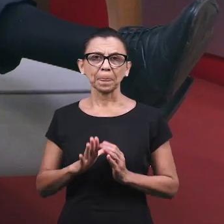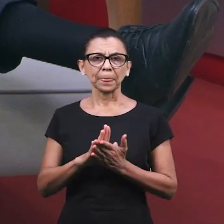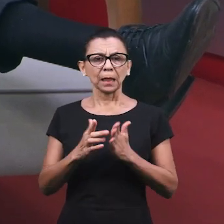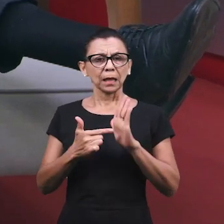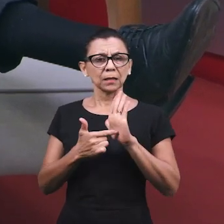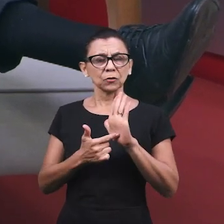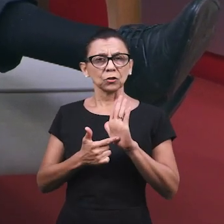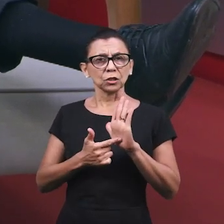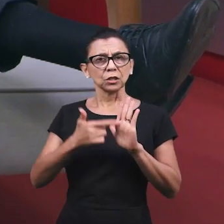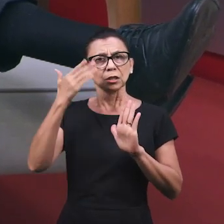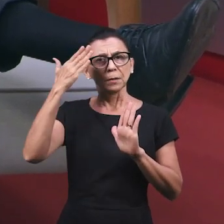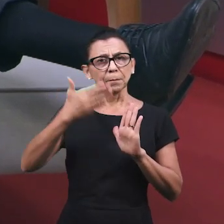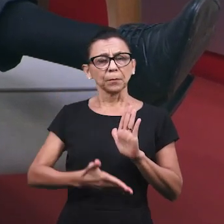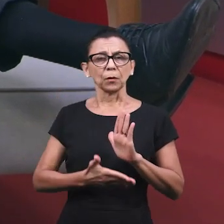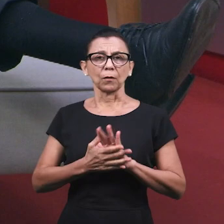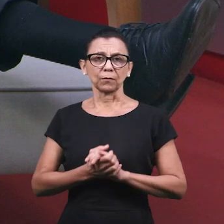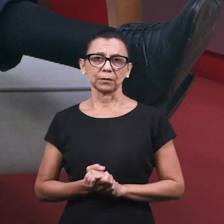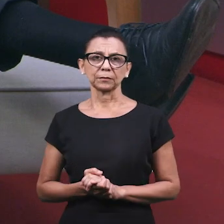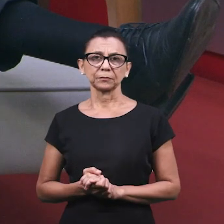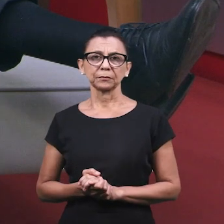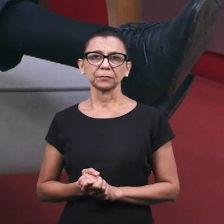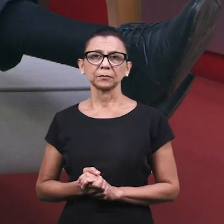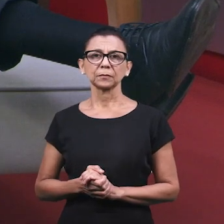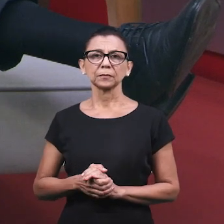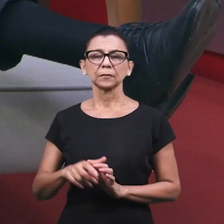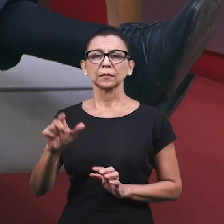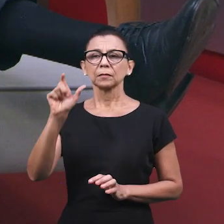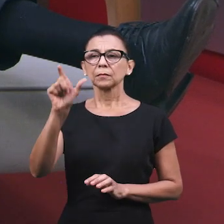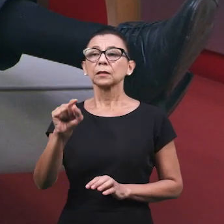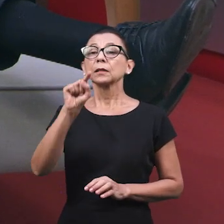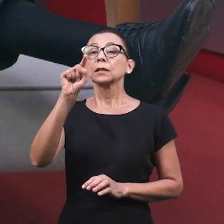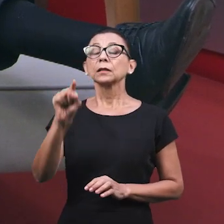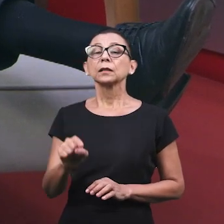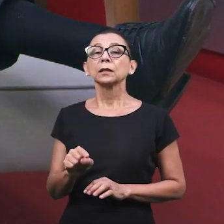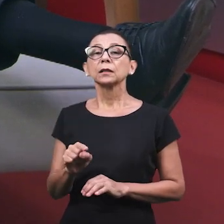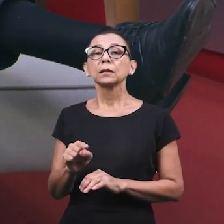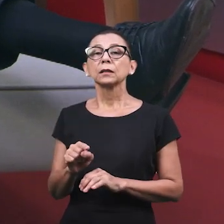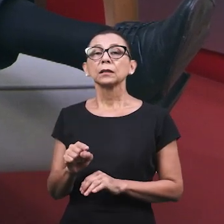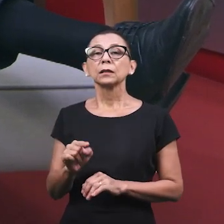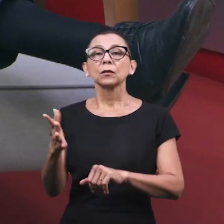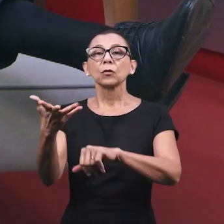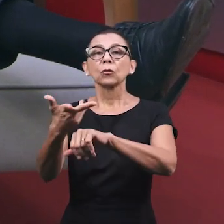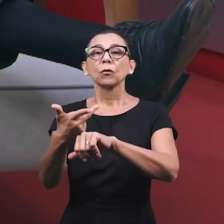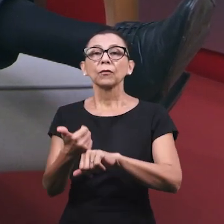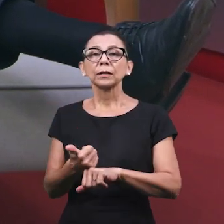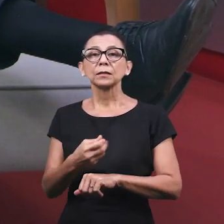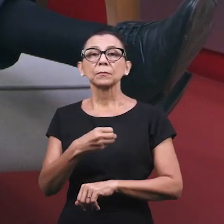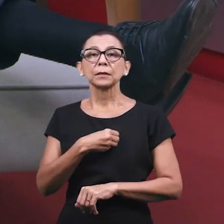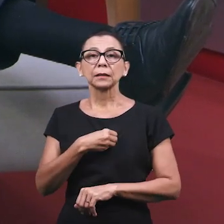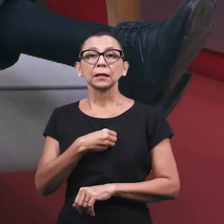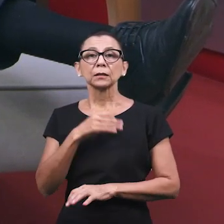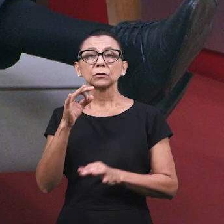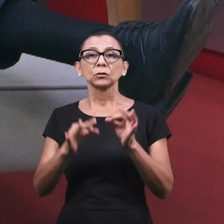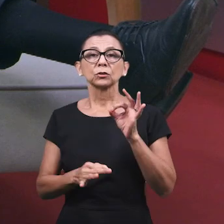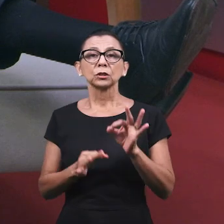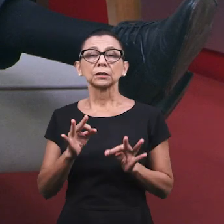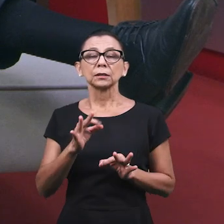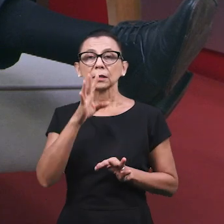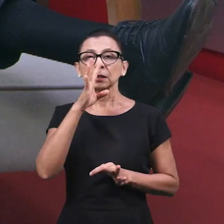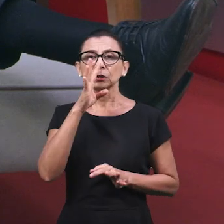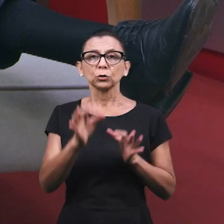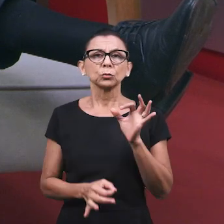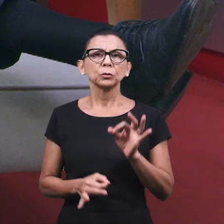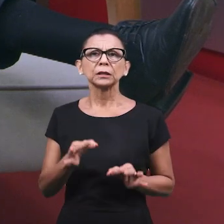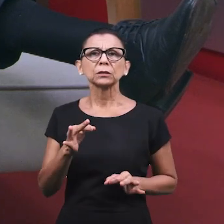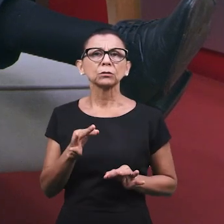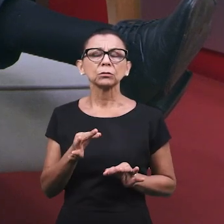que c'est lui qui convainc l'homme du péché, de la justice, et ce n'est aucun homme. C'est